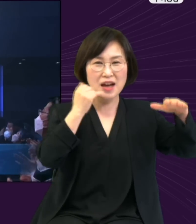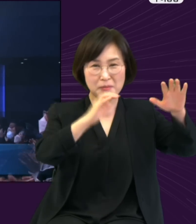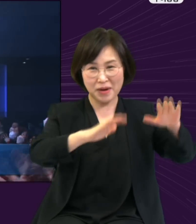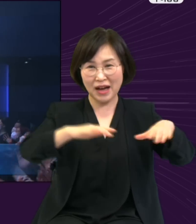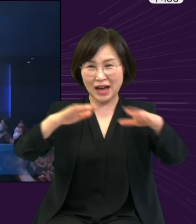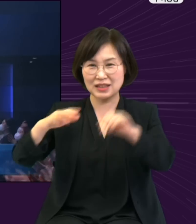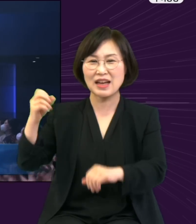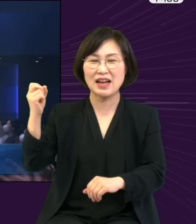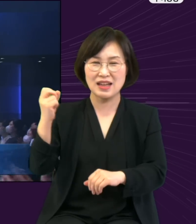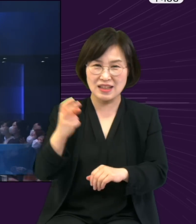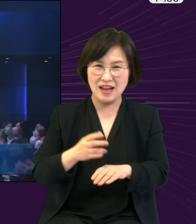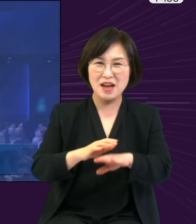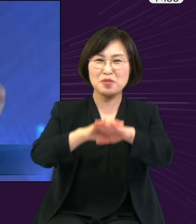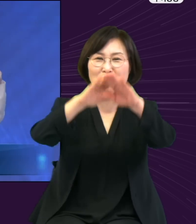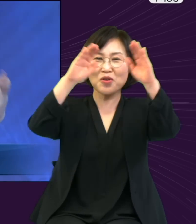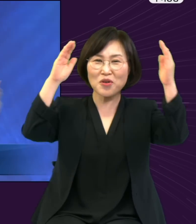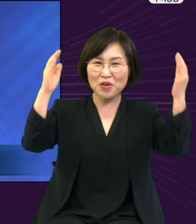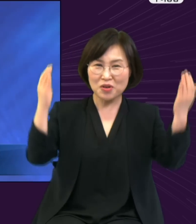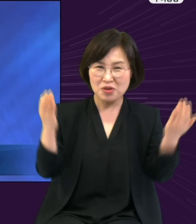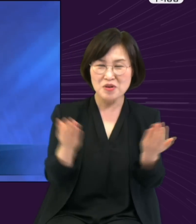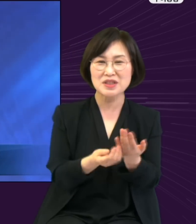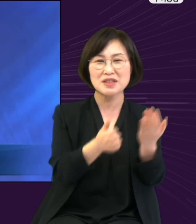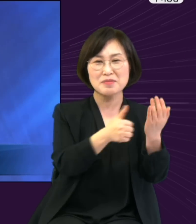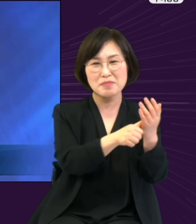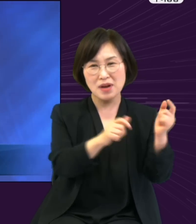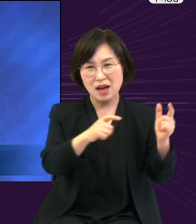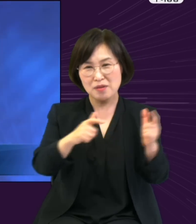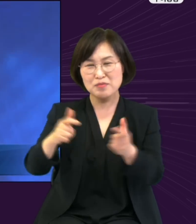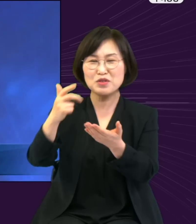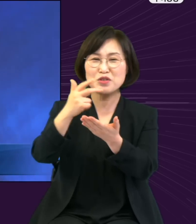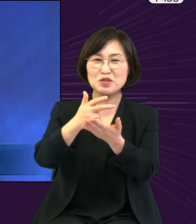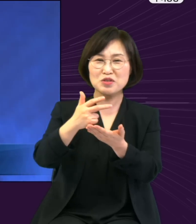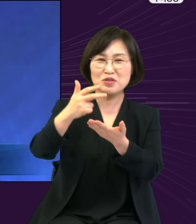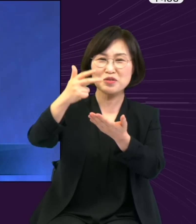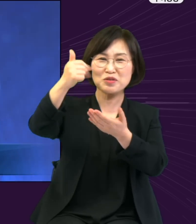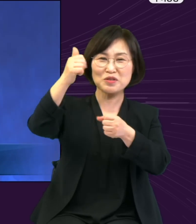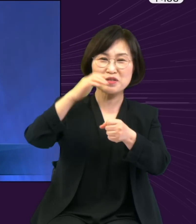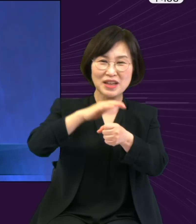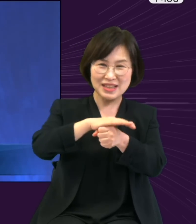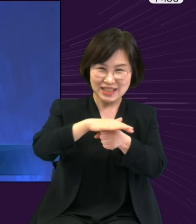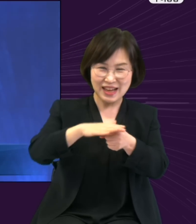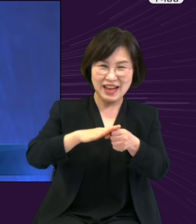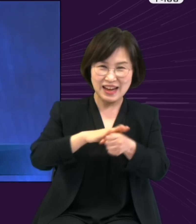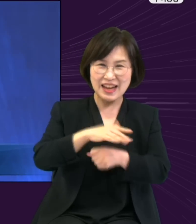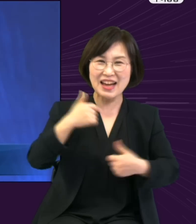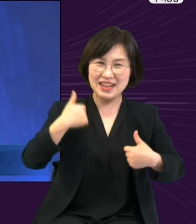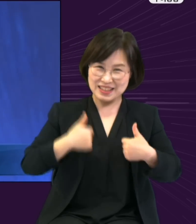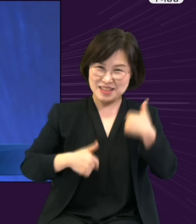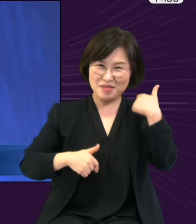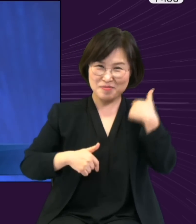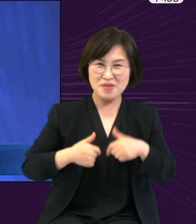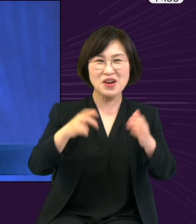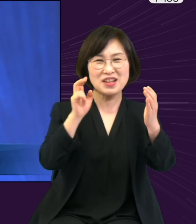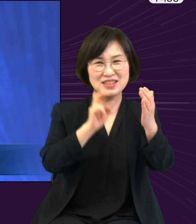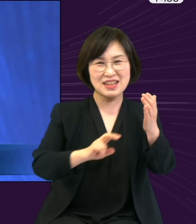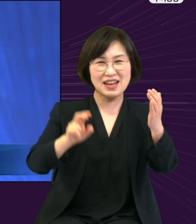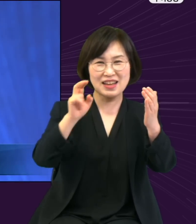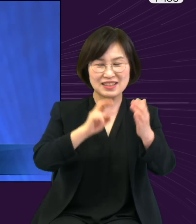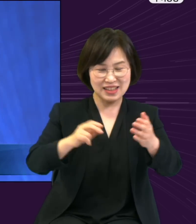들판이나 바다나 모든 만물 주의 사랑 기뻐